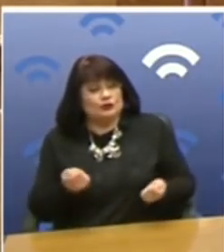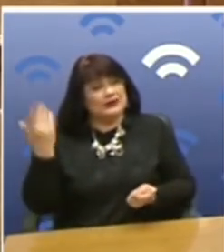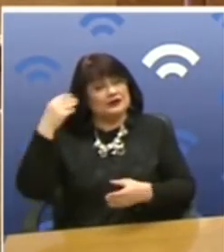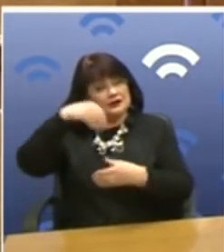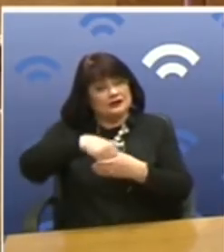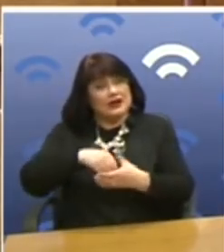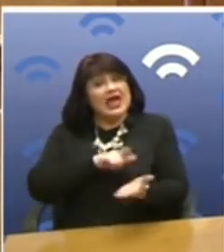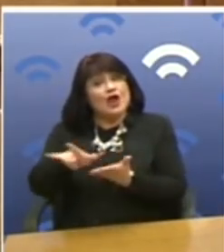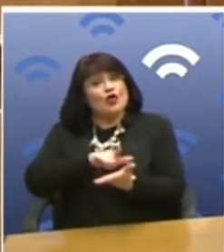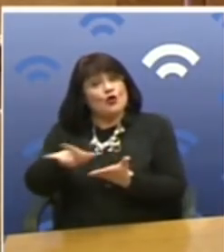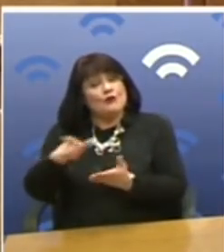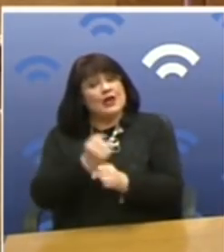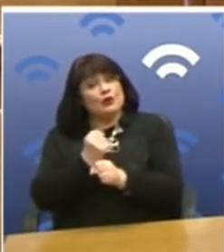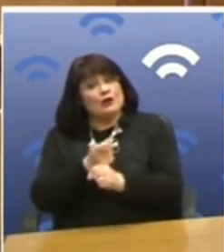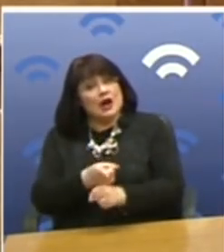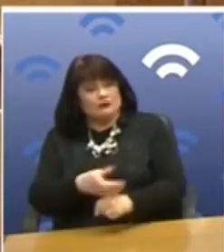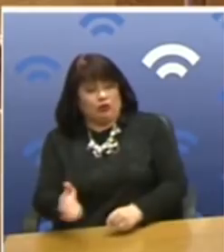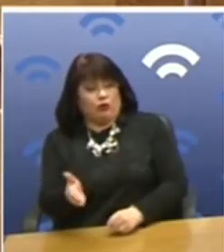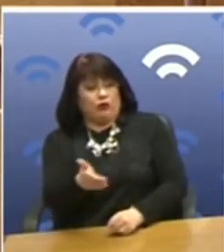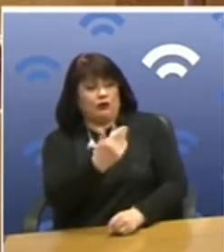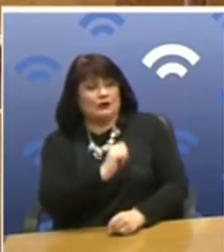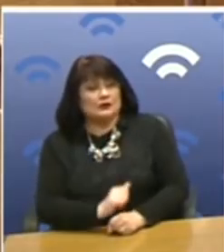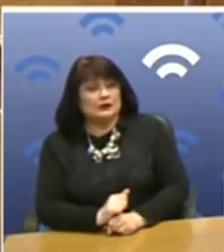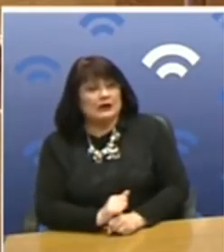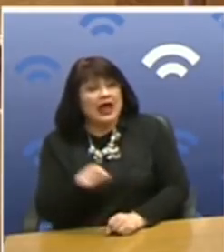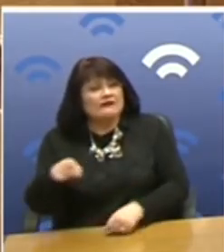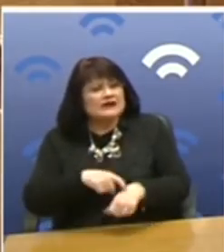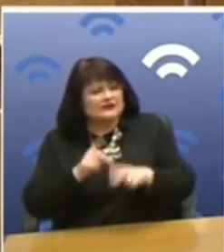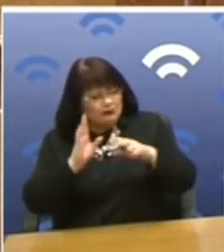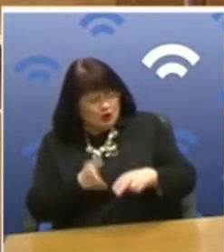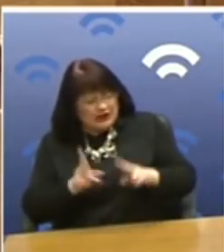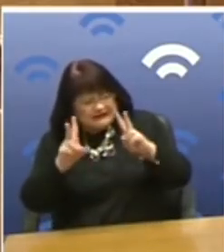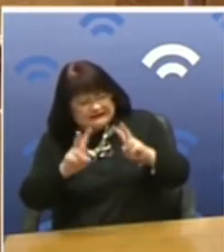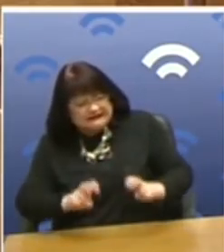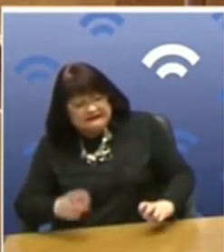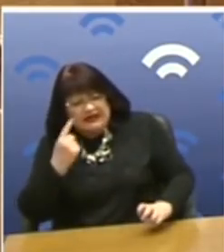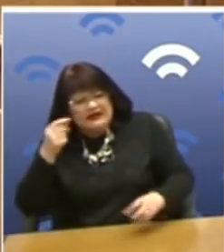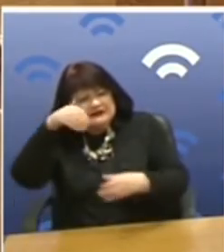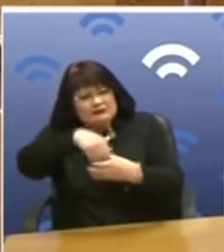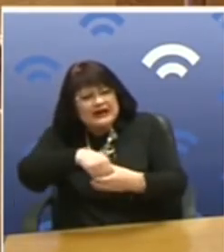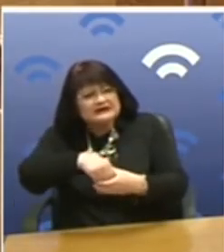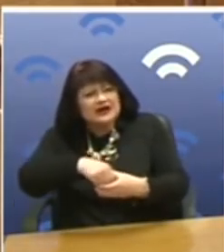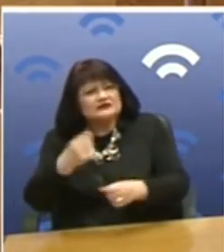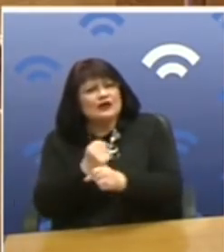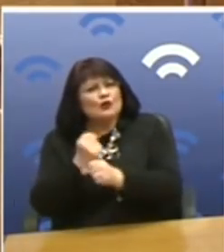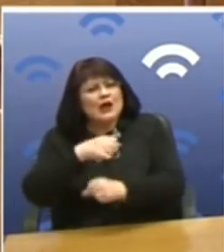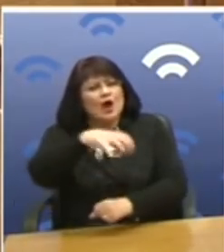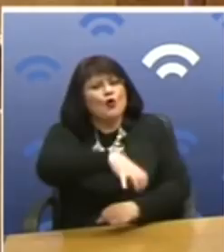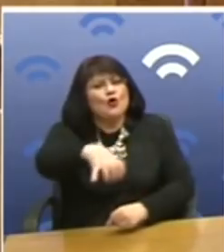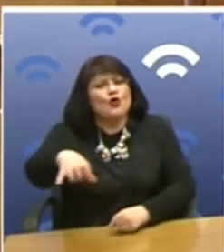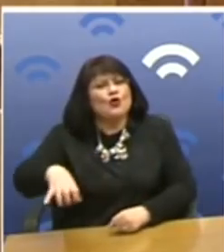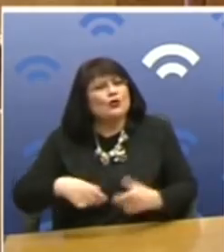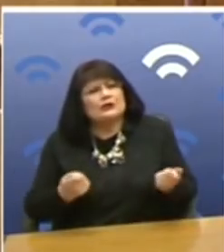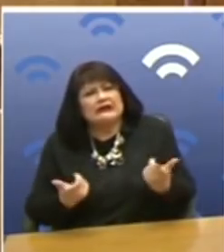στα αεροδρόμια? Ποιος μπορεί αυτή τη στιγμή να ελέγξει τι γίνεται στους χώρους δουλειάς, αφού ακόμα και αυτόν